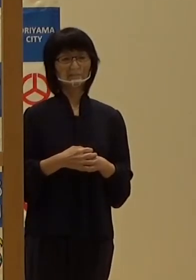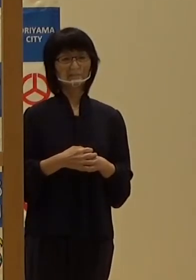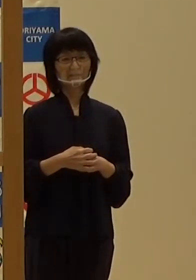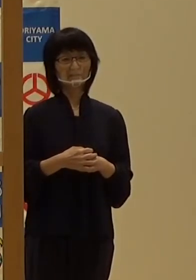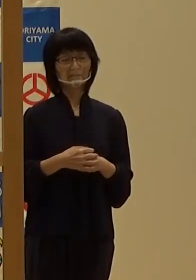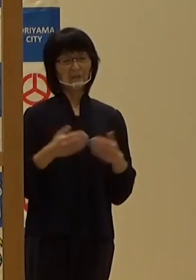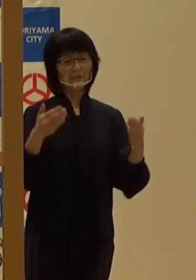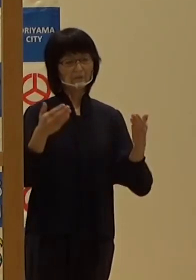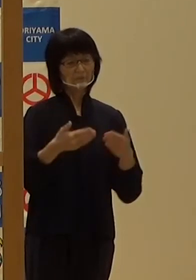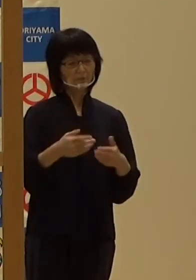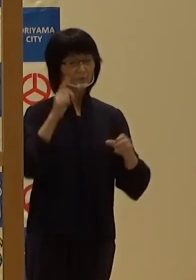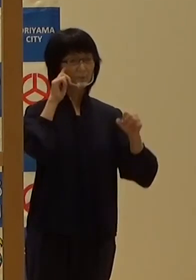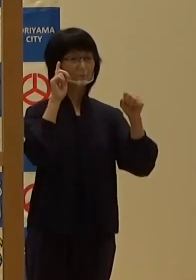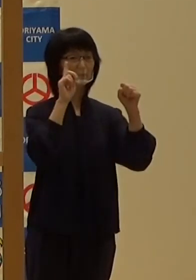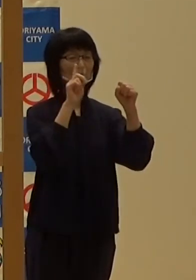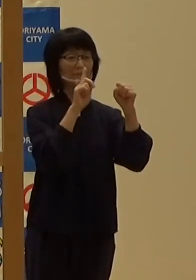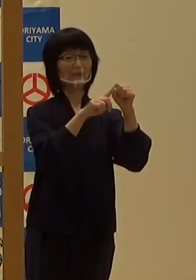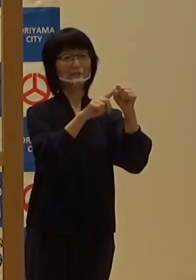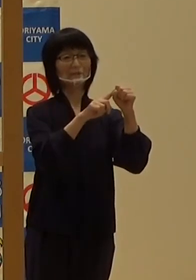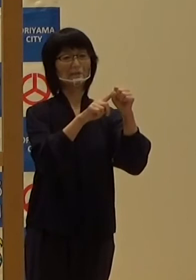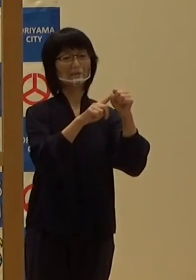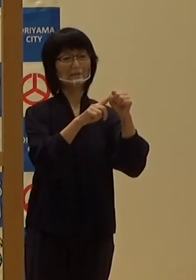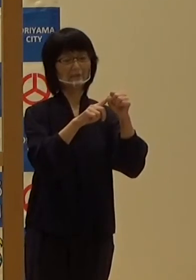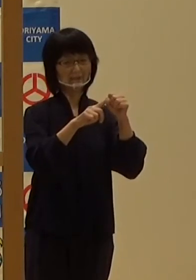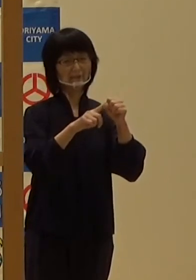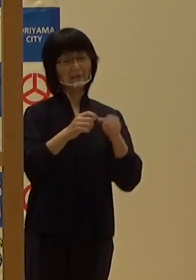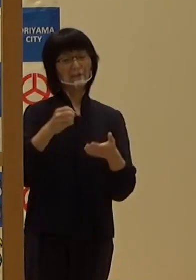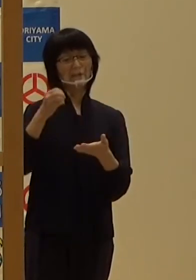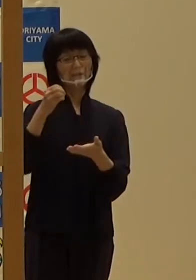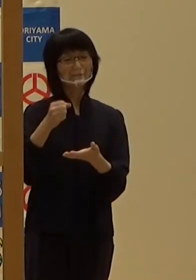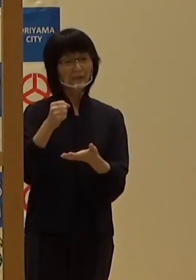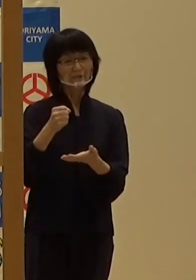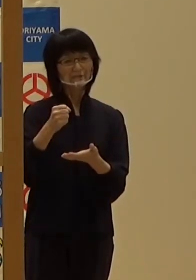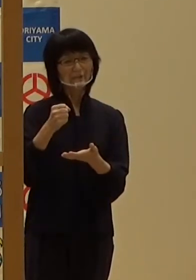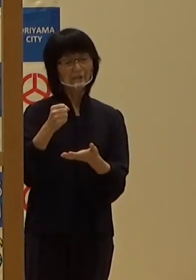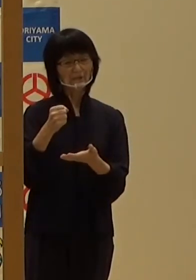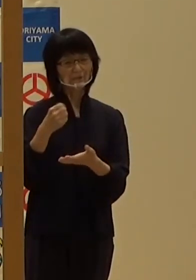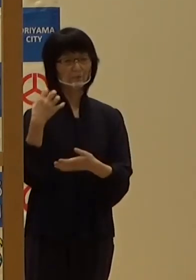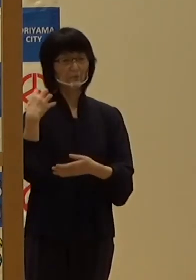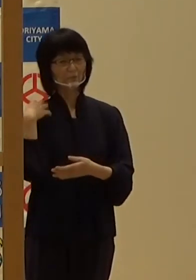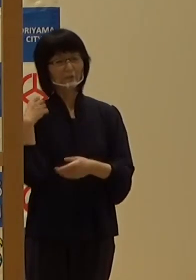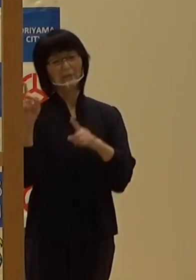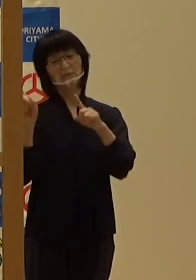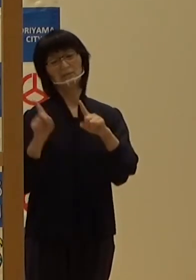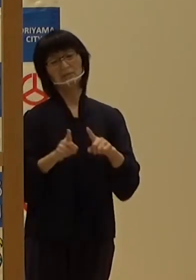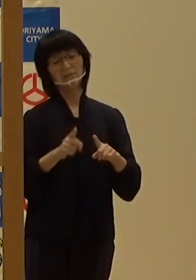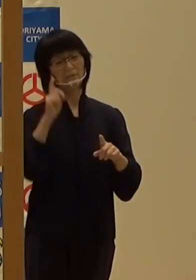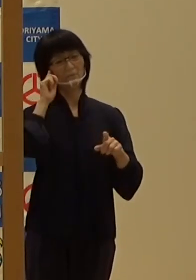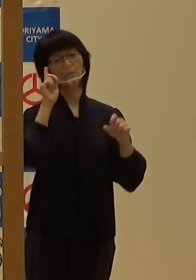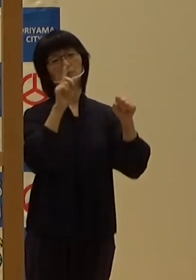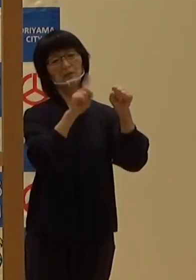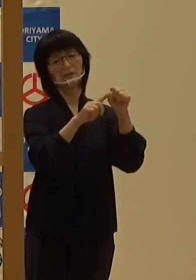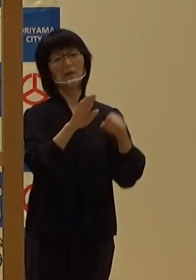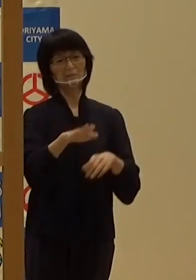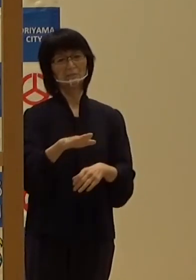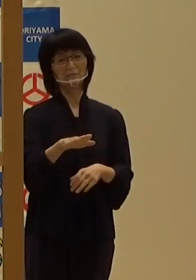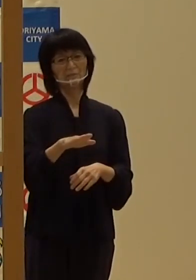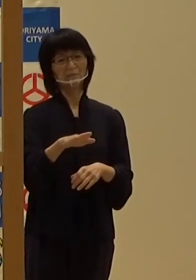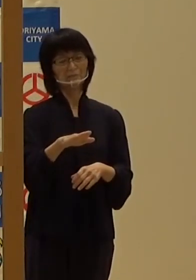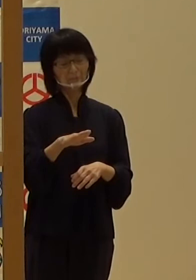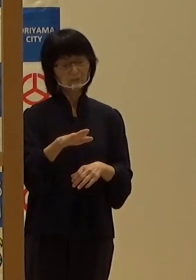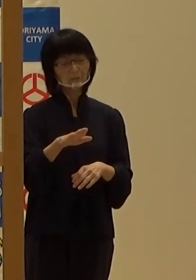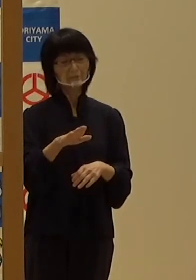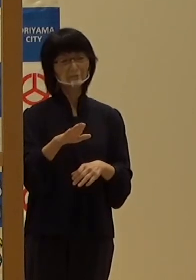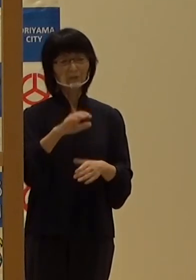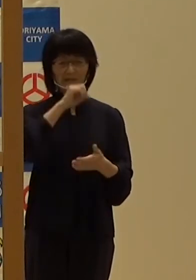事業目的に乗ってるその財政負担の軽減っていう目的はほぼ達成されないの